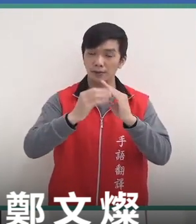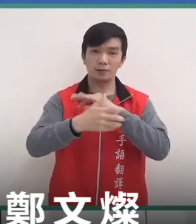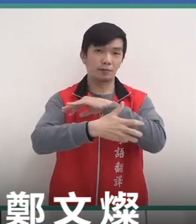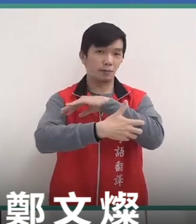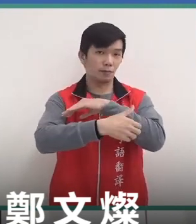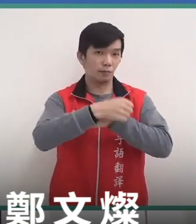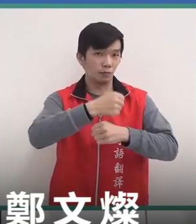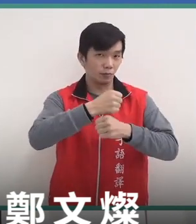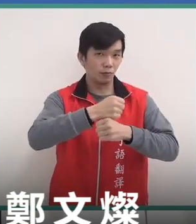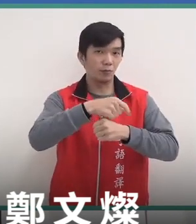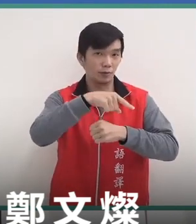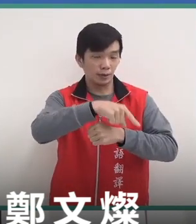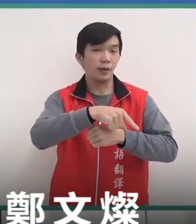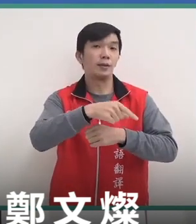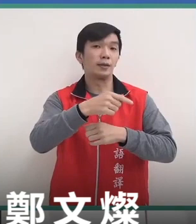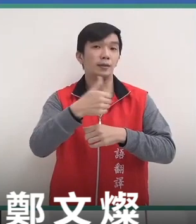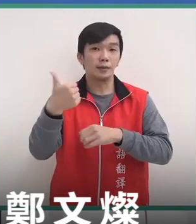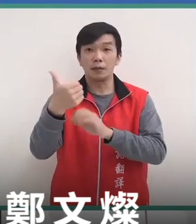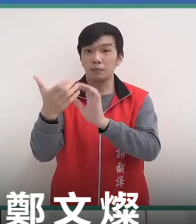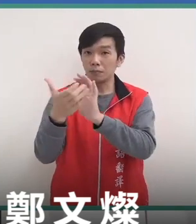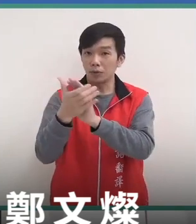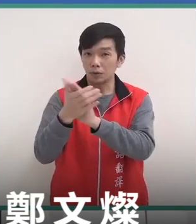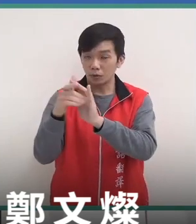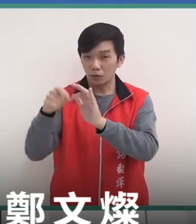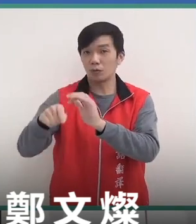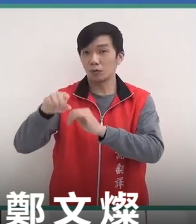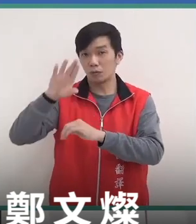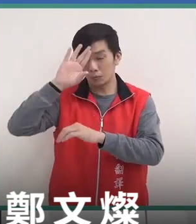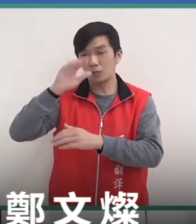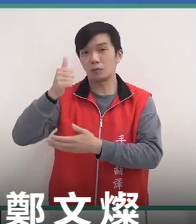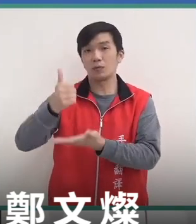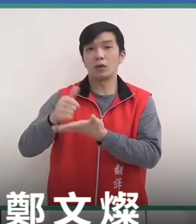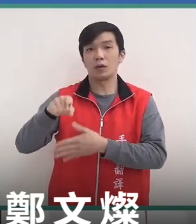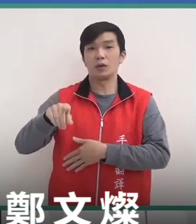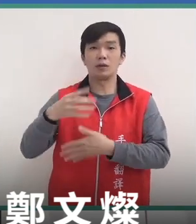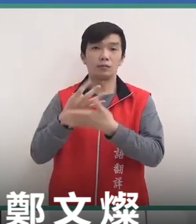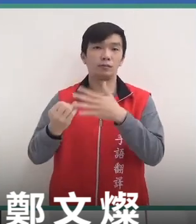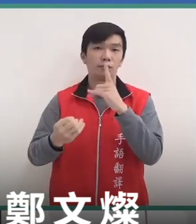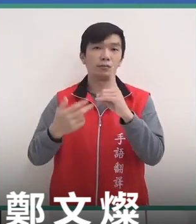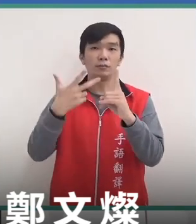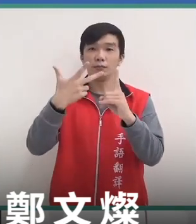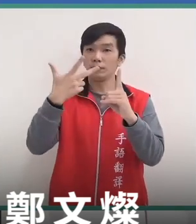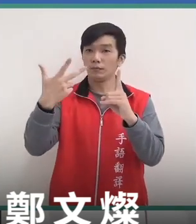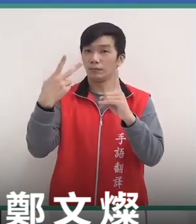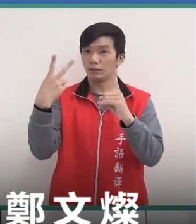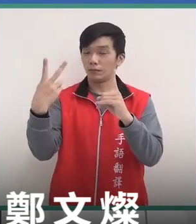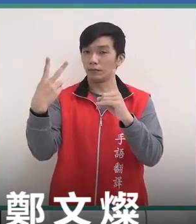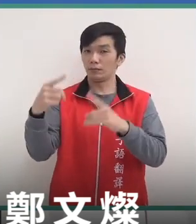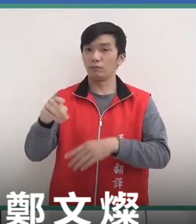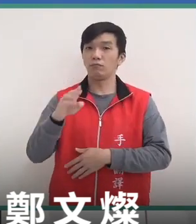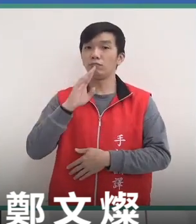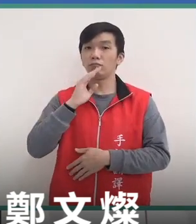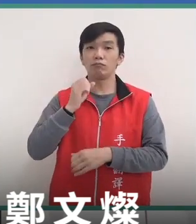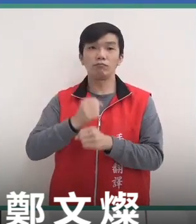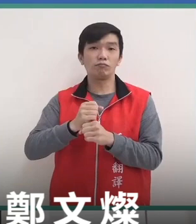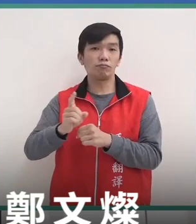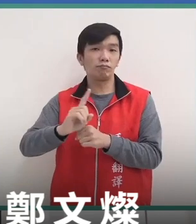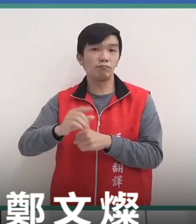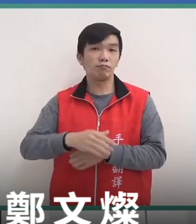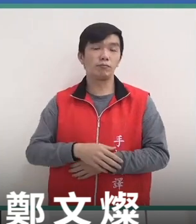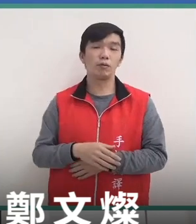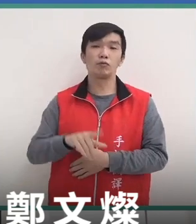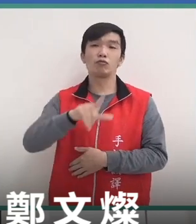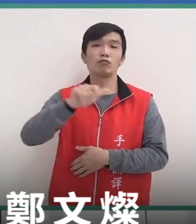是17772，那17772他是在某物流公司上班，那该物流公